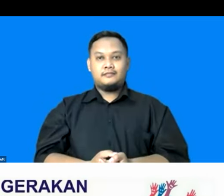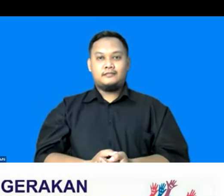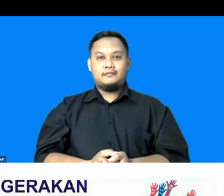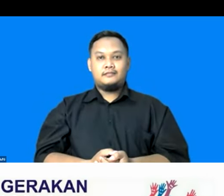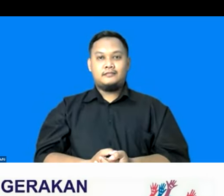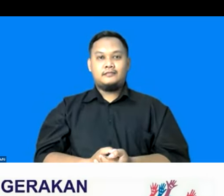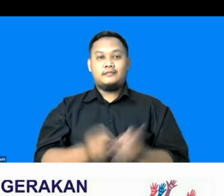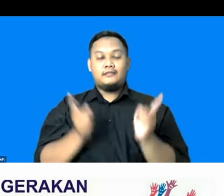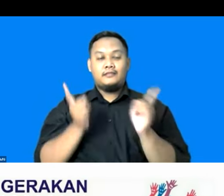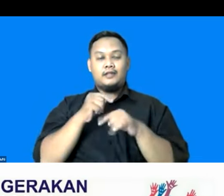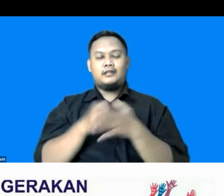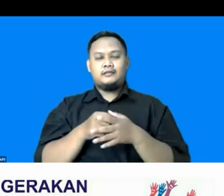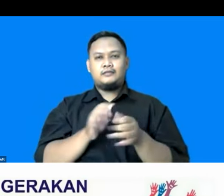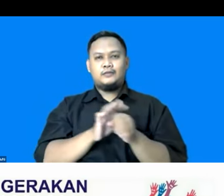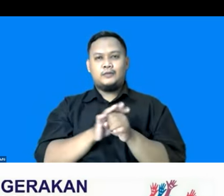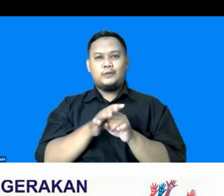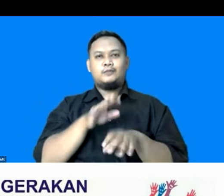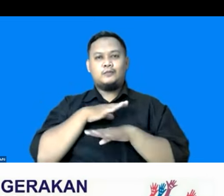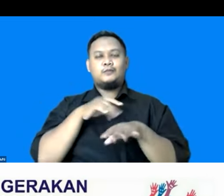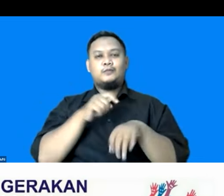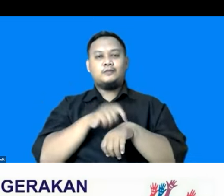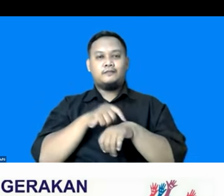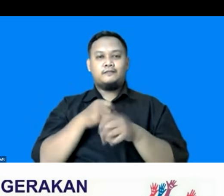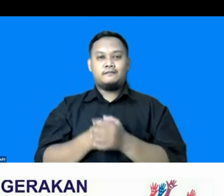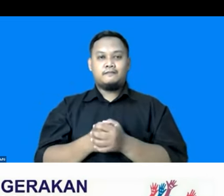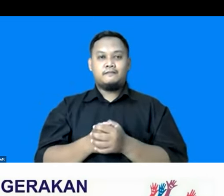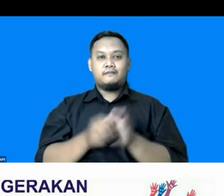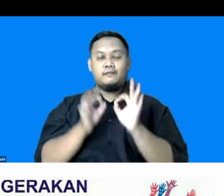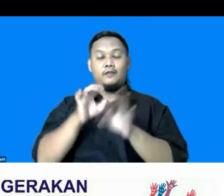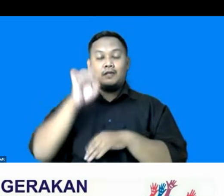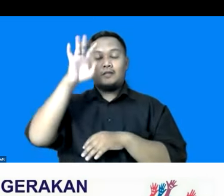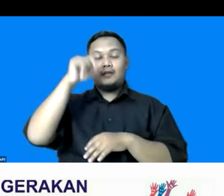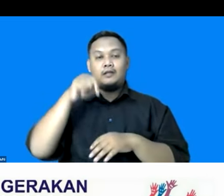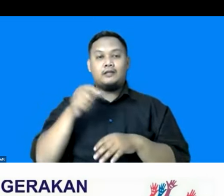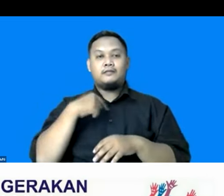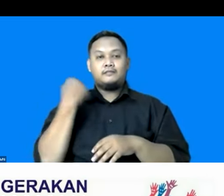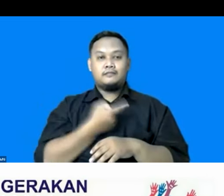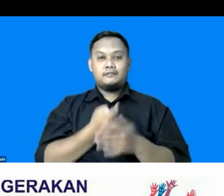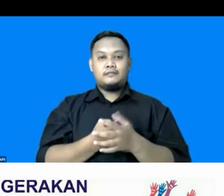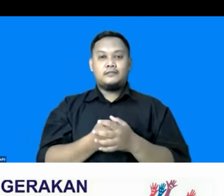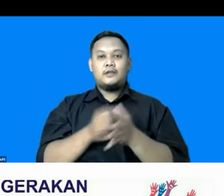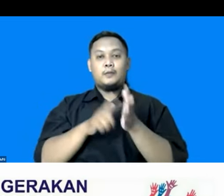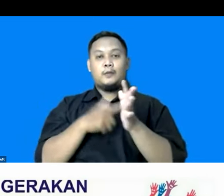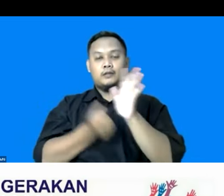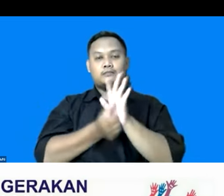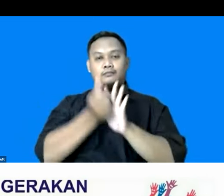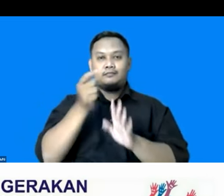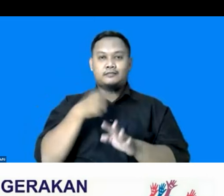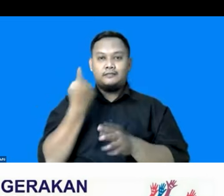institusi, jadi agak butuh waktu. Oke, siang hari ini kita akan mulai acara kita